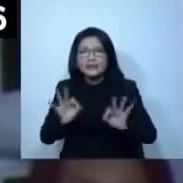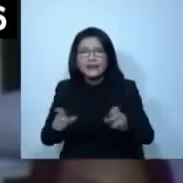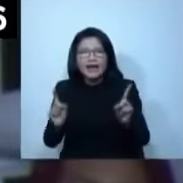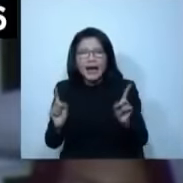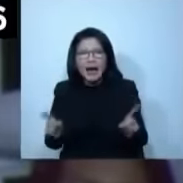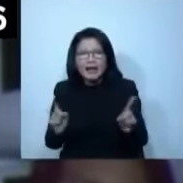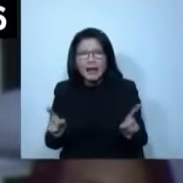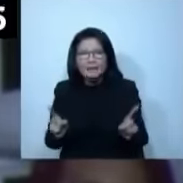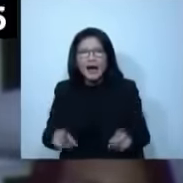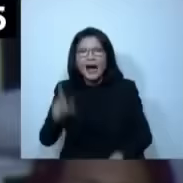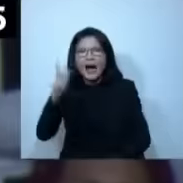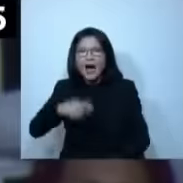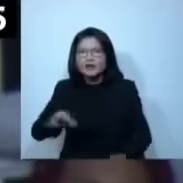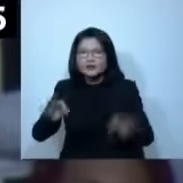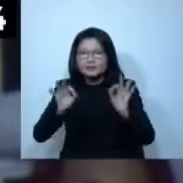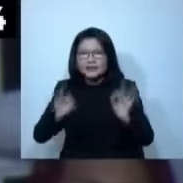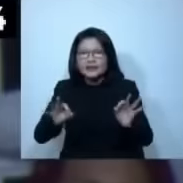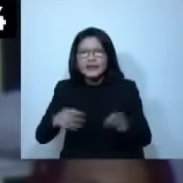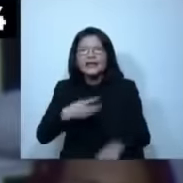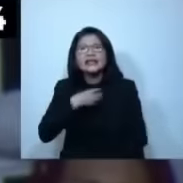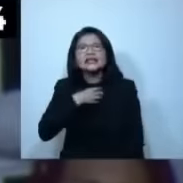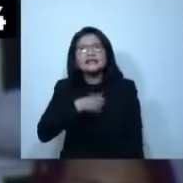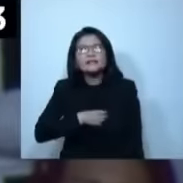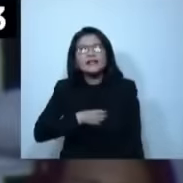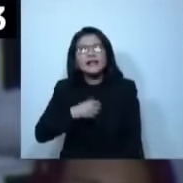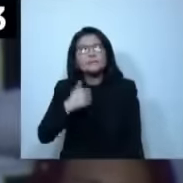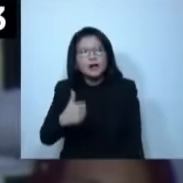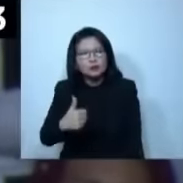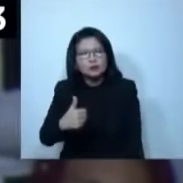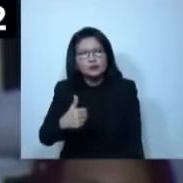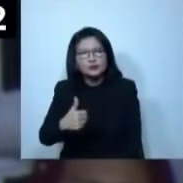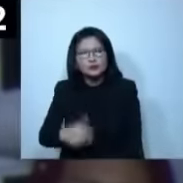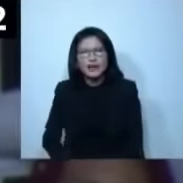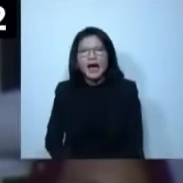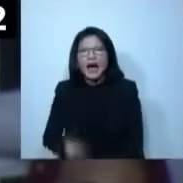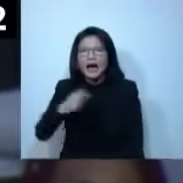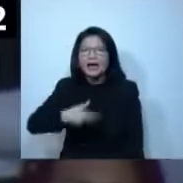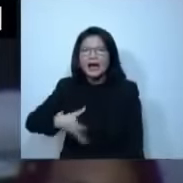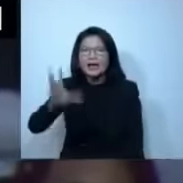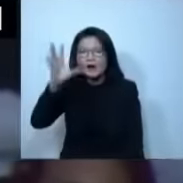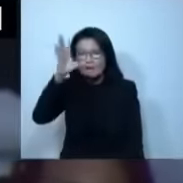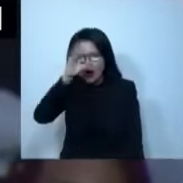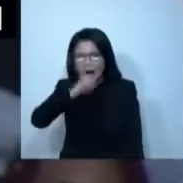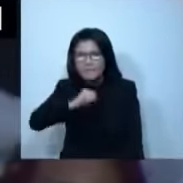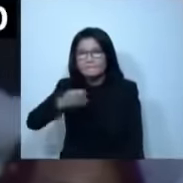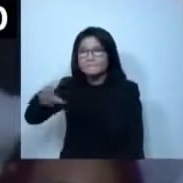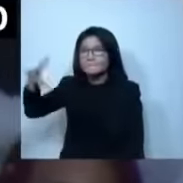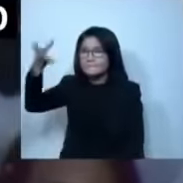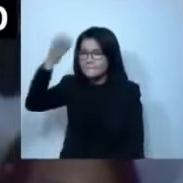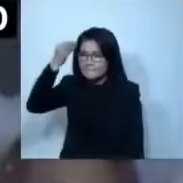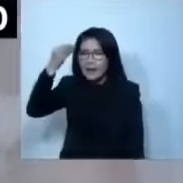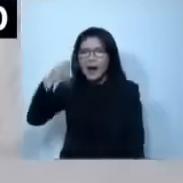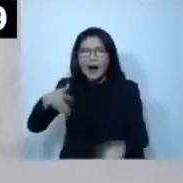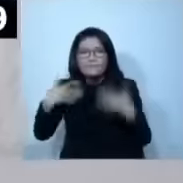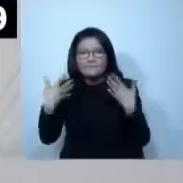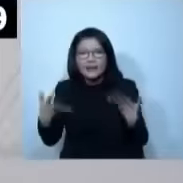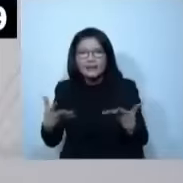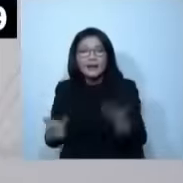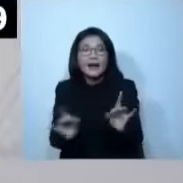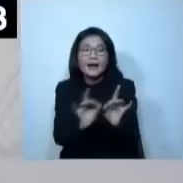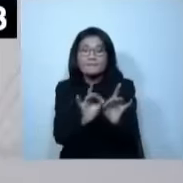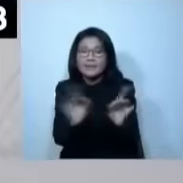mereka memberikan juga pendidikan budi pekerti, agar kemudian dia bisa mengerti sejak awal bagaimana